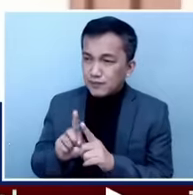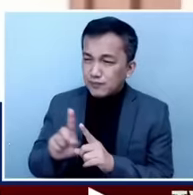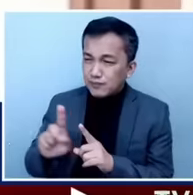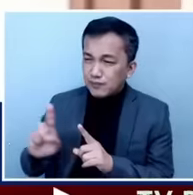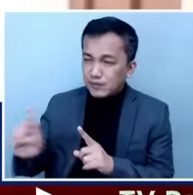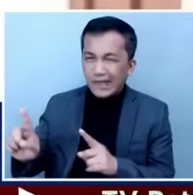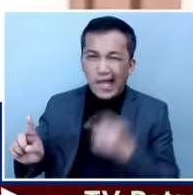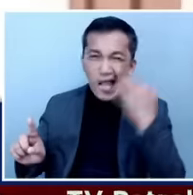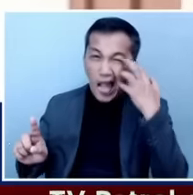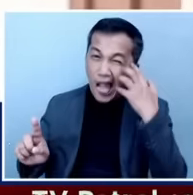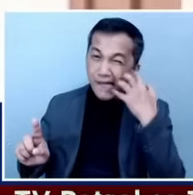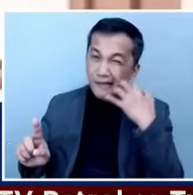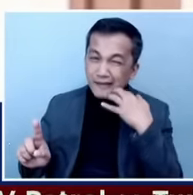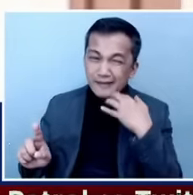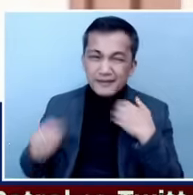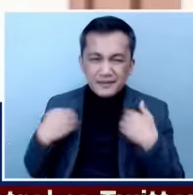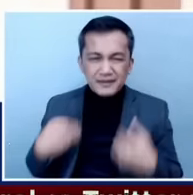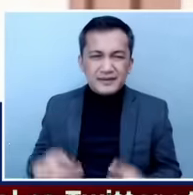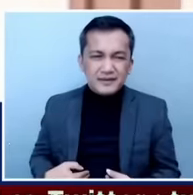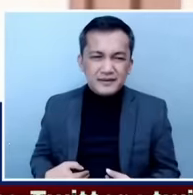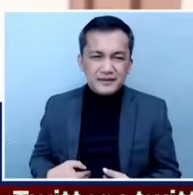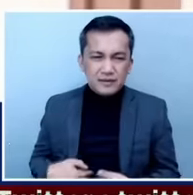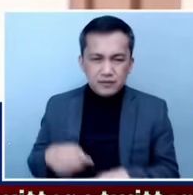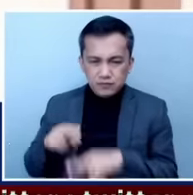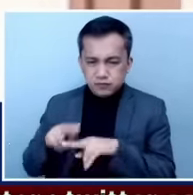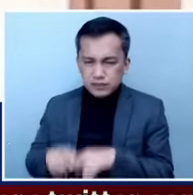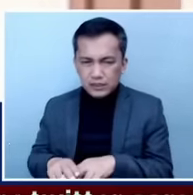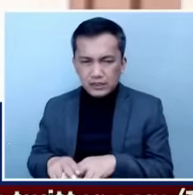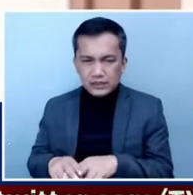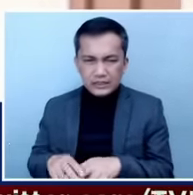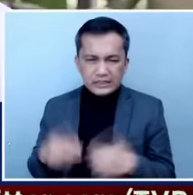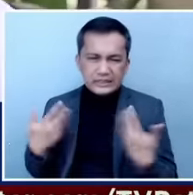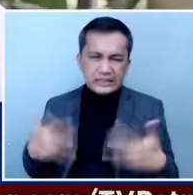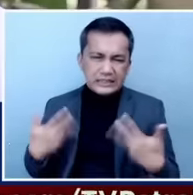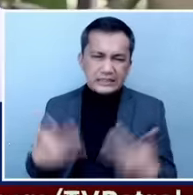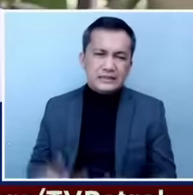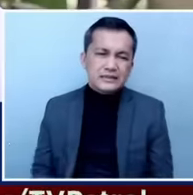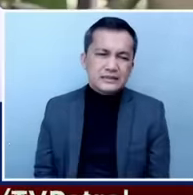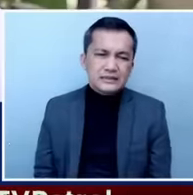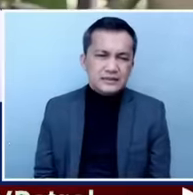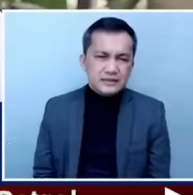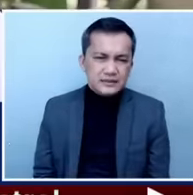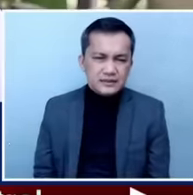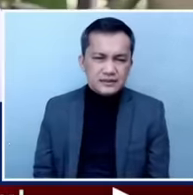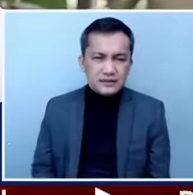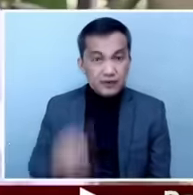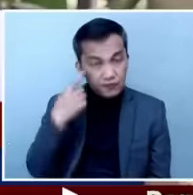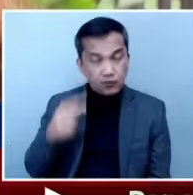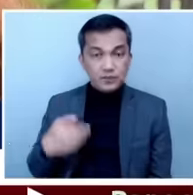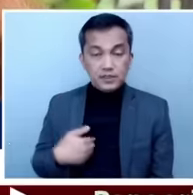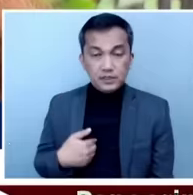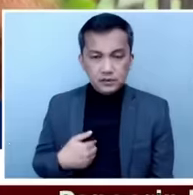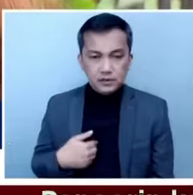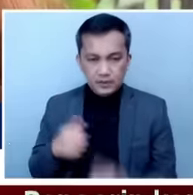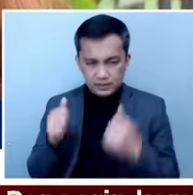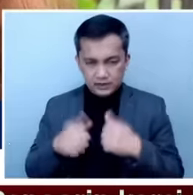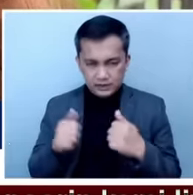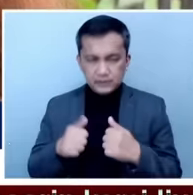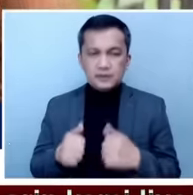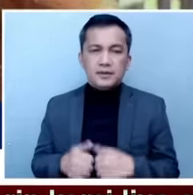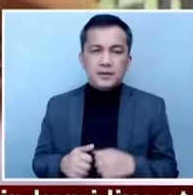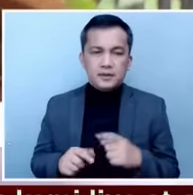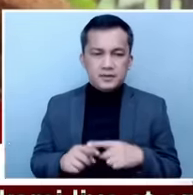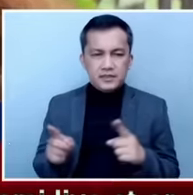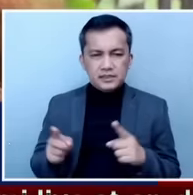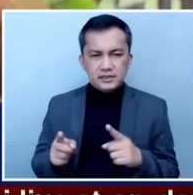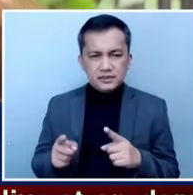lusaw na yung katawan mo, uupo ka pa lang from class, ang init-init na. Para po sa akin, pabor po ako, pero